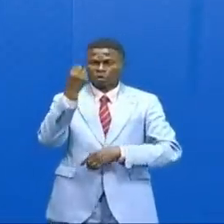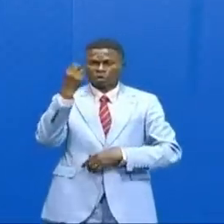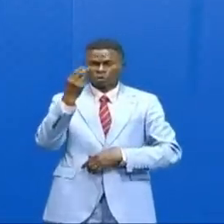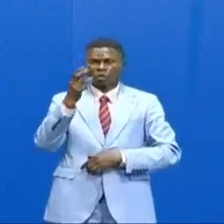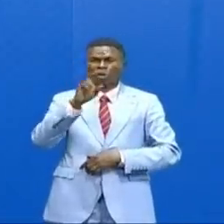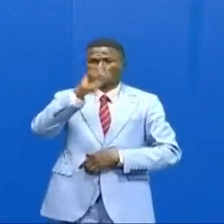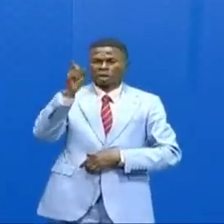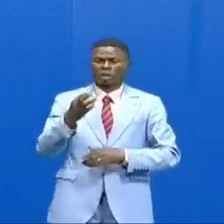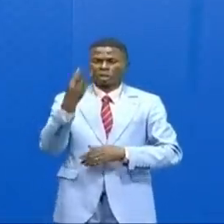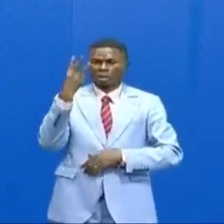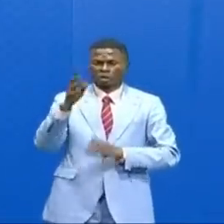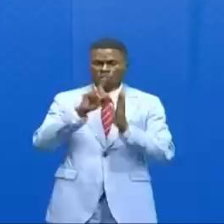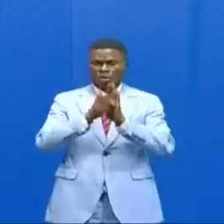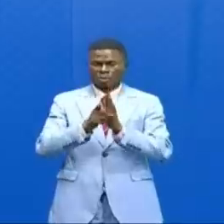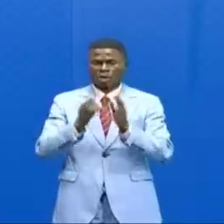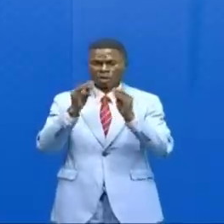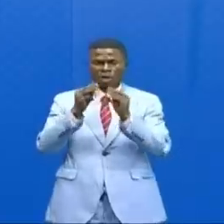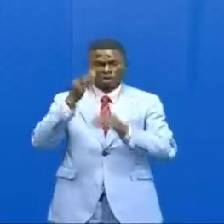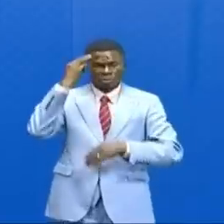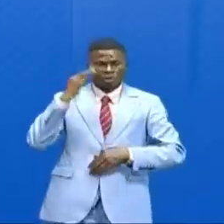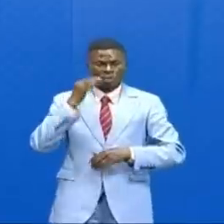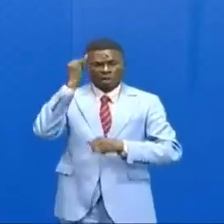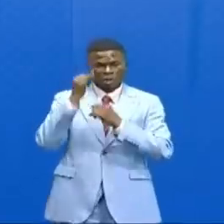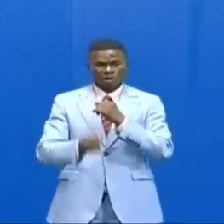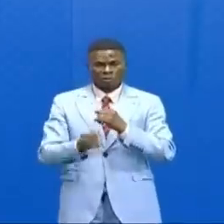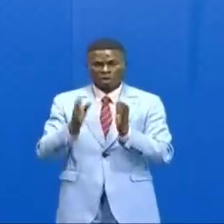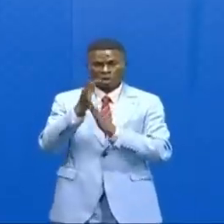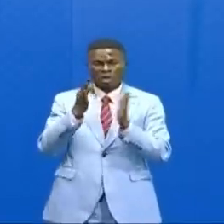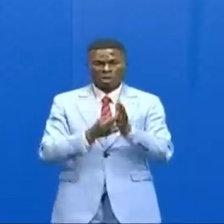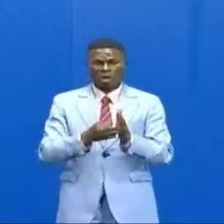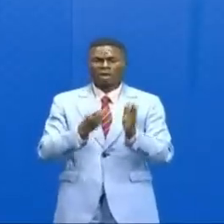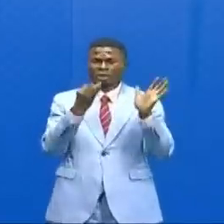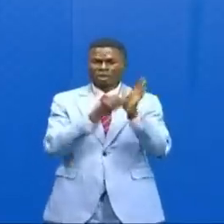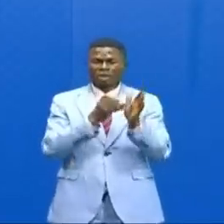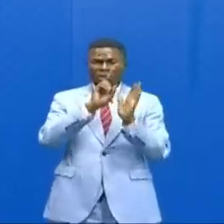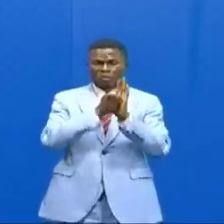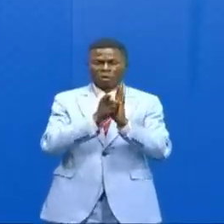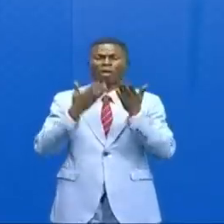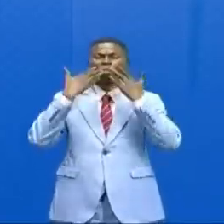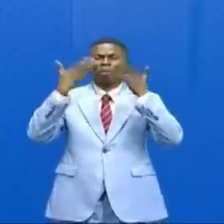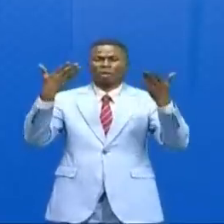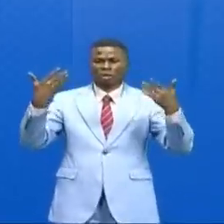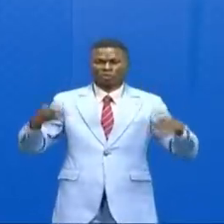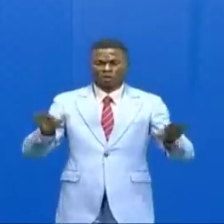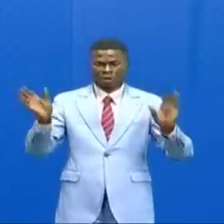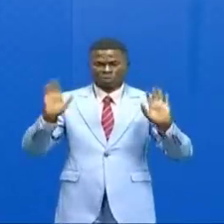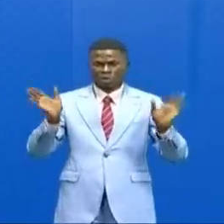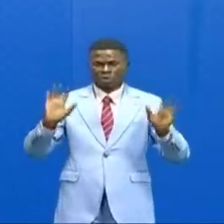12h33, la réunion du Conseil de ministres a pris fin à 18h07. Je vous remercie.